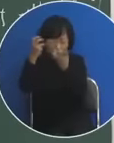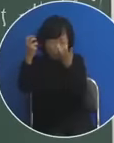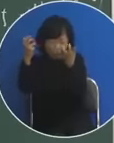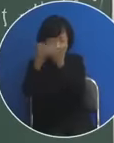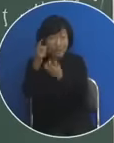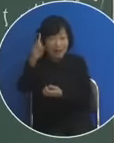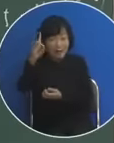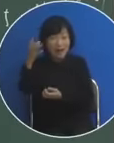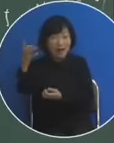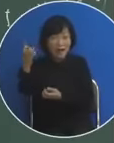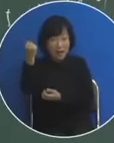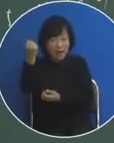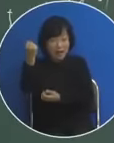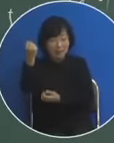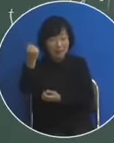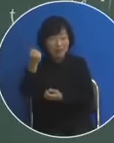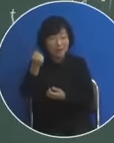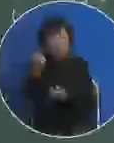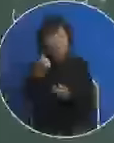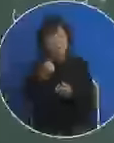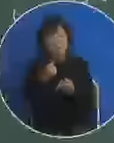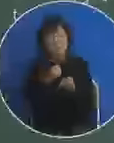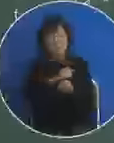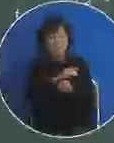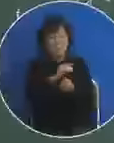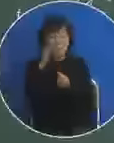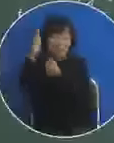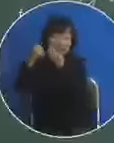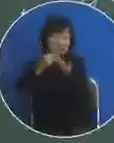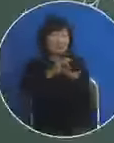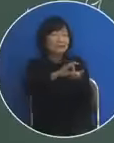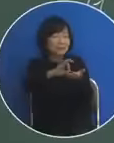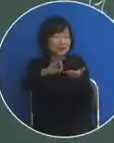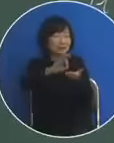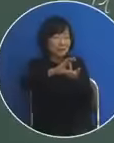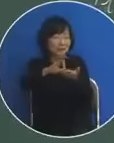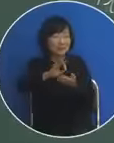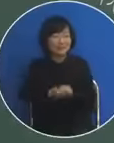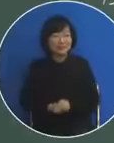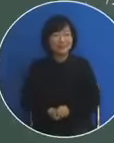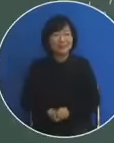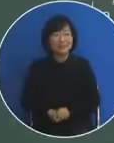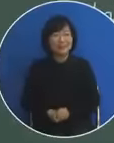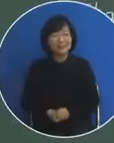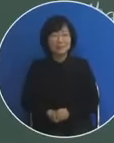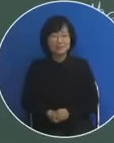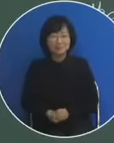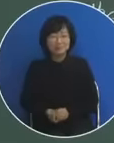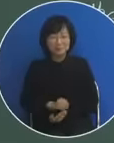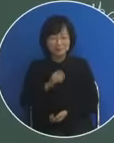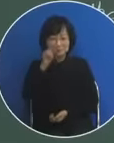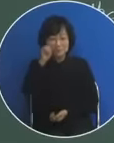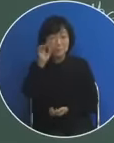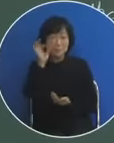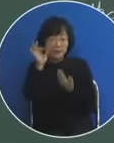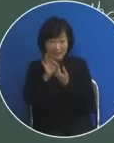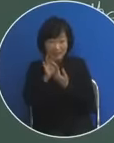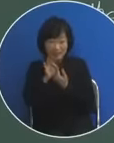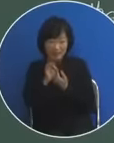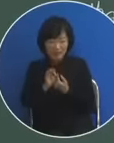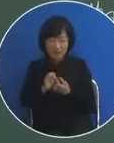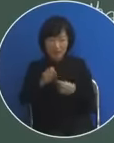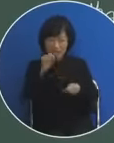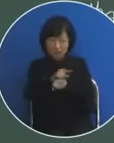the only way you might not change, but you'll be used by God. 성령이 역사하게 되면 급한 성격이 느리지느냐 안 그렇습니다. 급한데 쓰임 받아요. Then when you receive the filling of the Holy